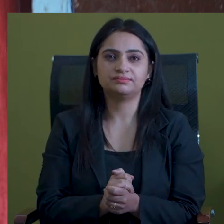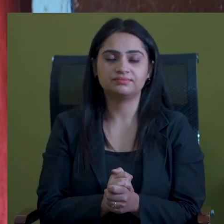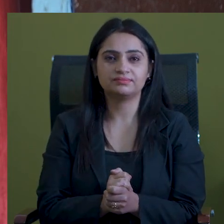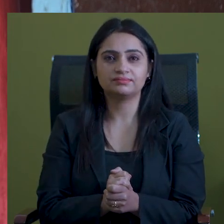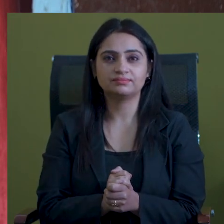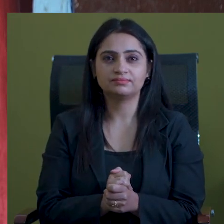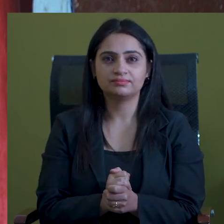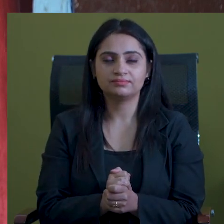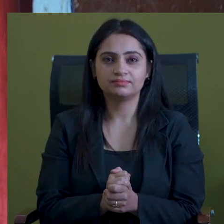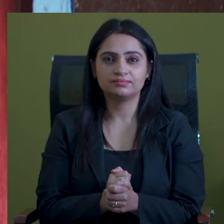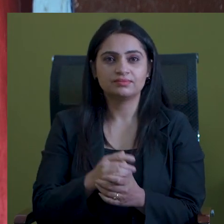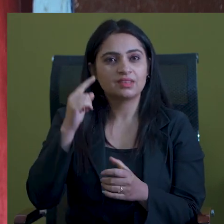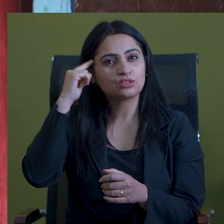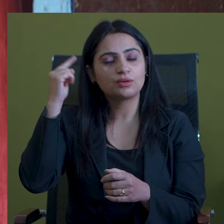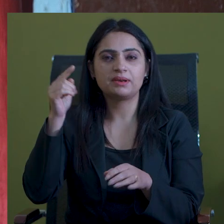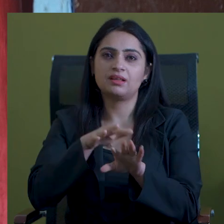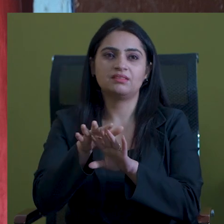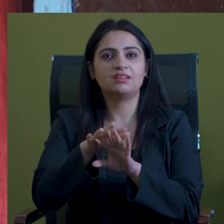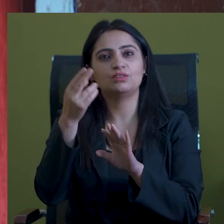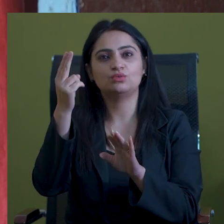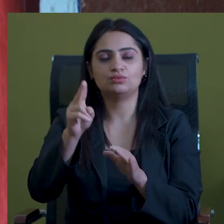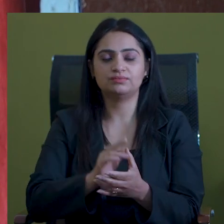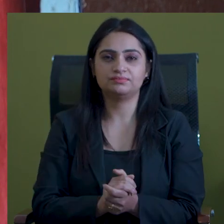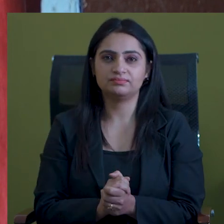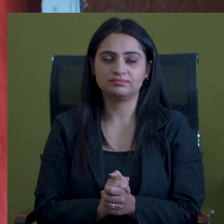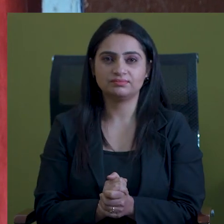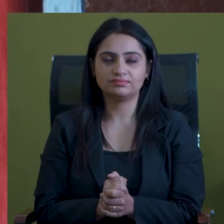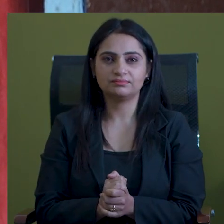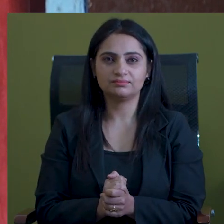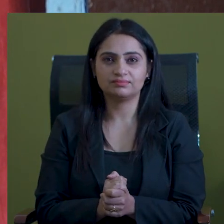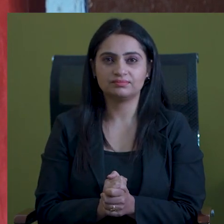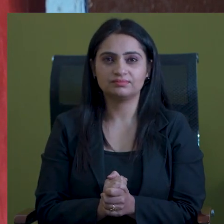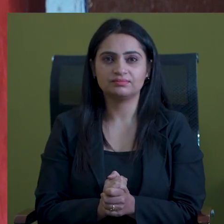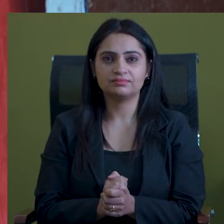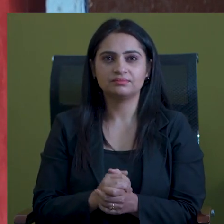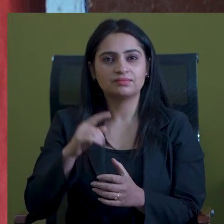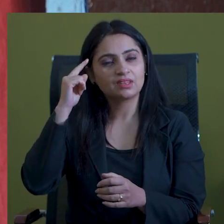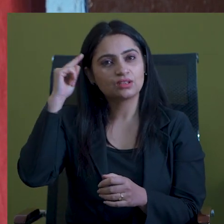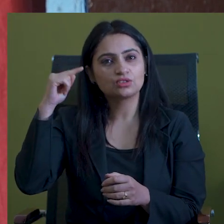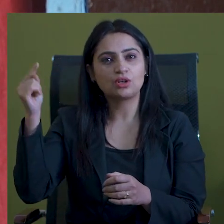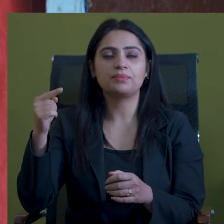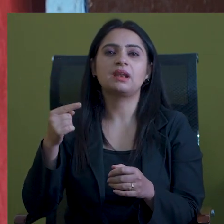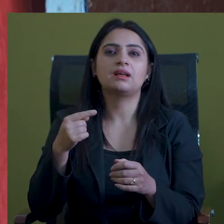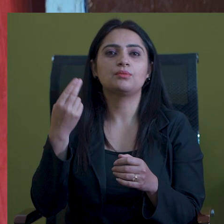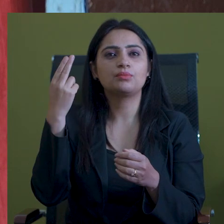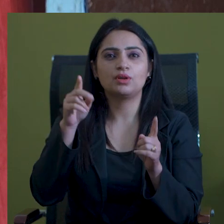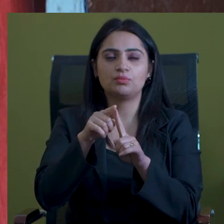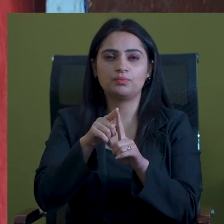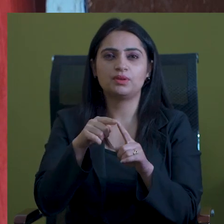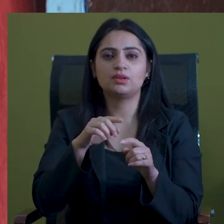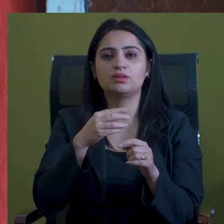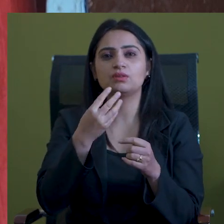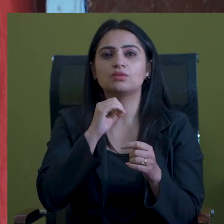ओधर न शवग्ना नहीं